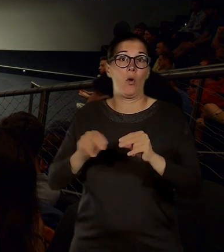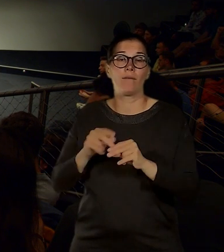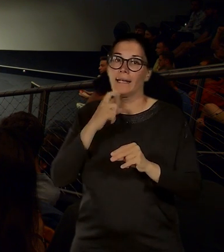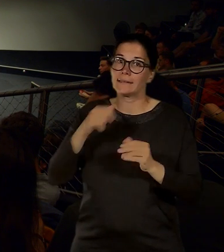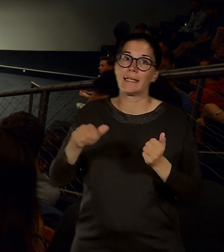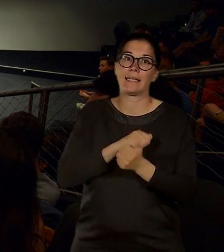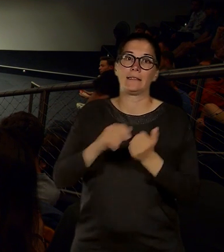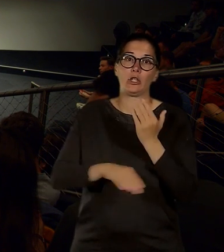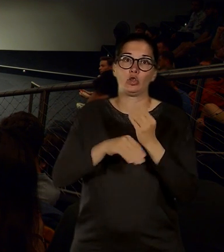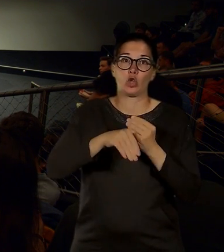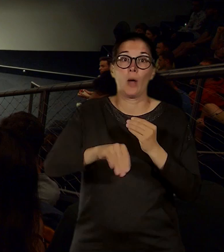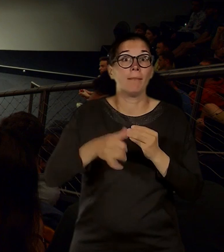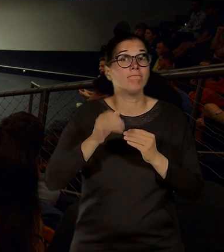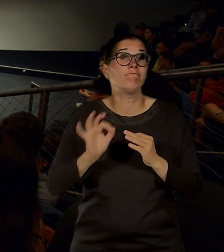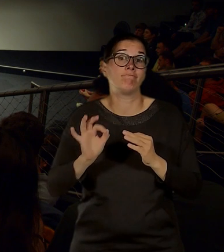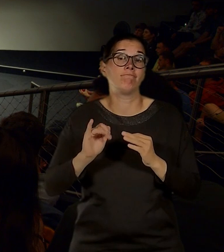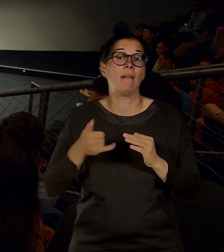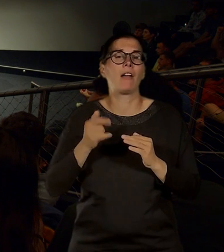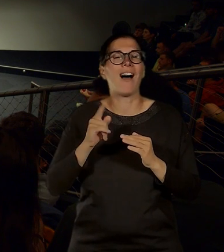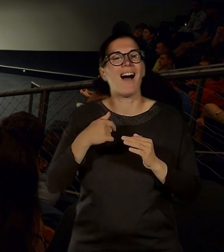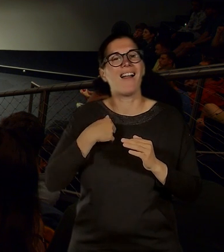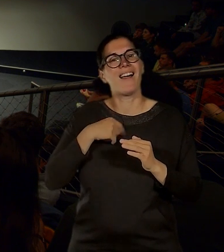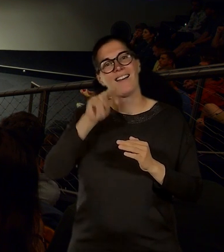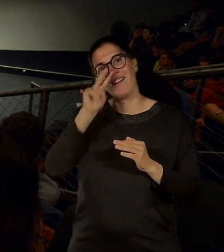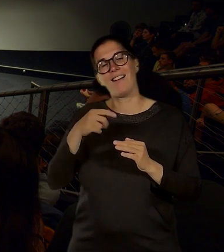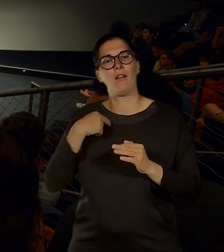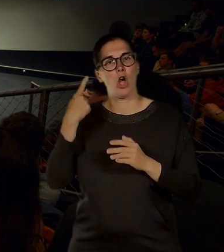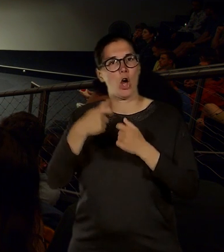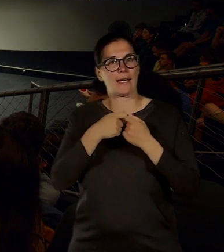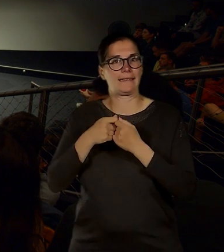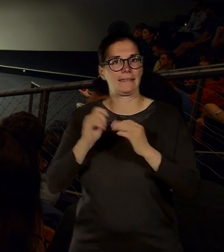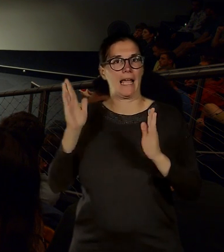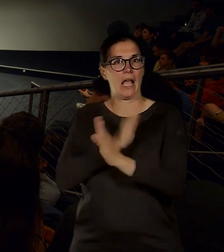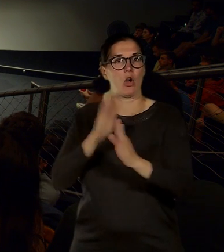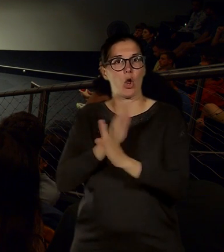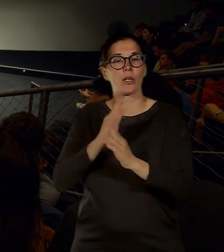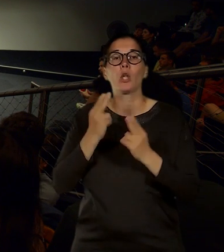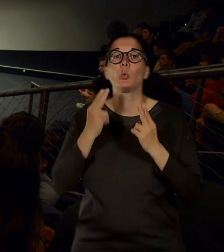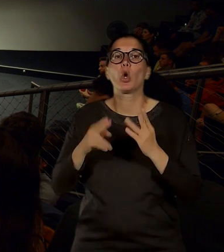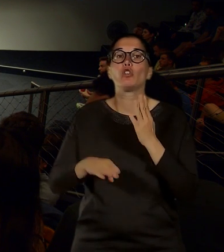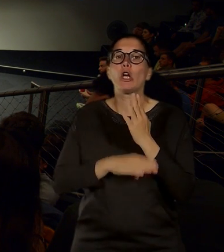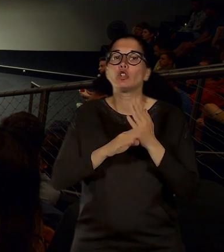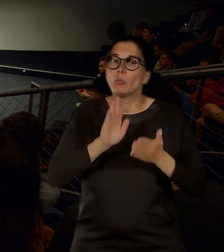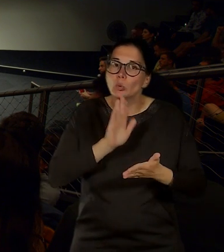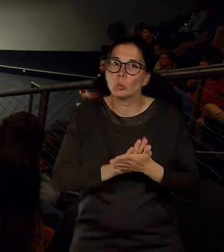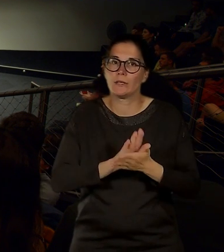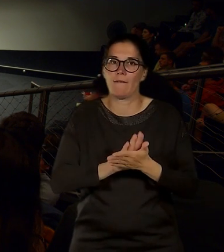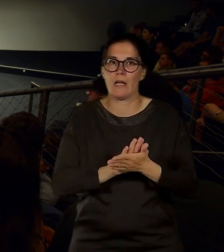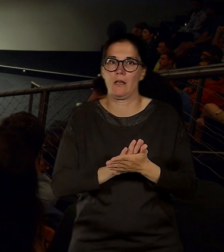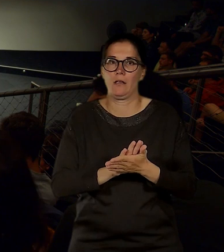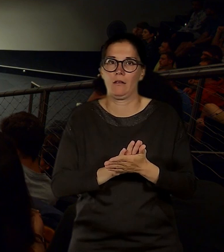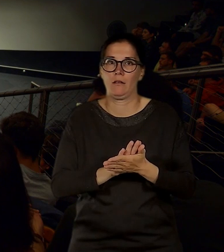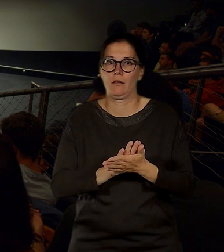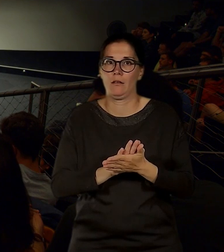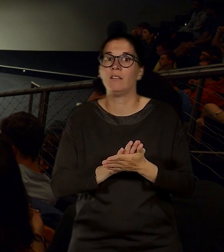stromy, to je jako skvělý. Ale pro mě jako z ekologické organizace je mnohem cennější, kolik stromů se zachrání. A obávám se, že tam těch stromů